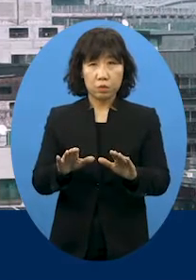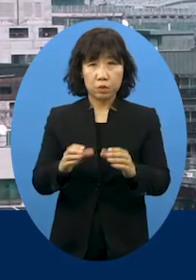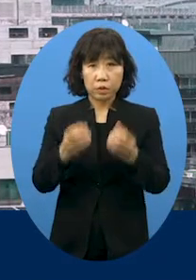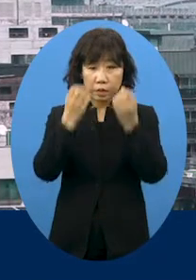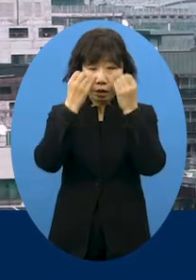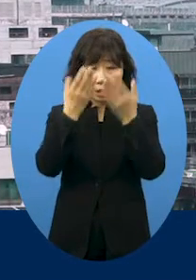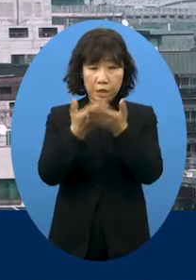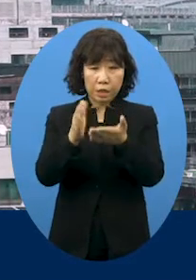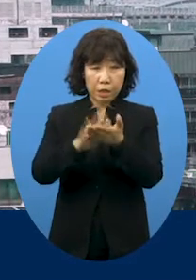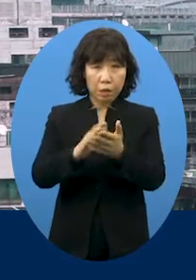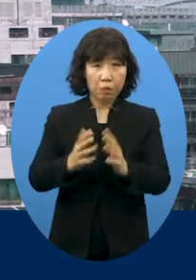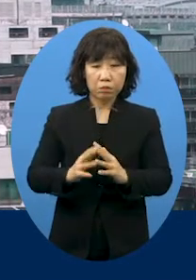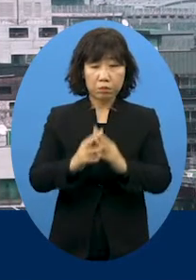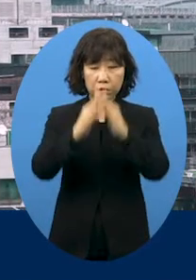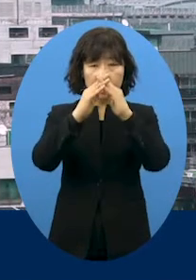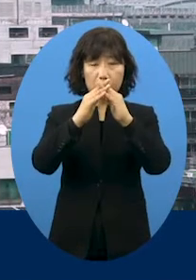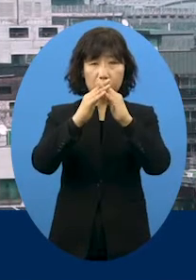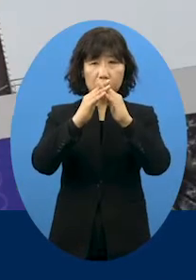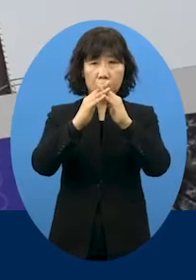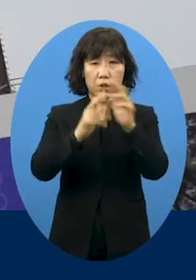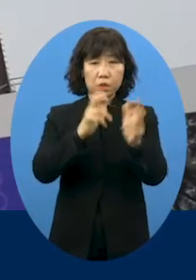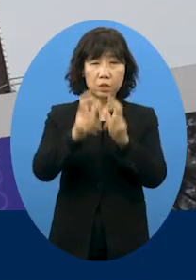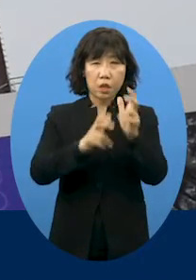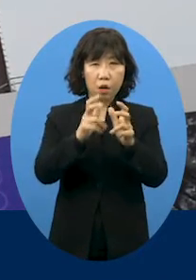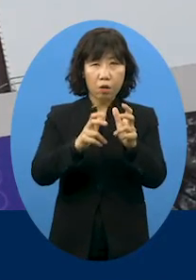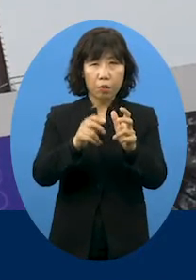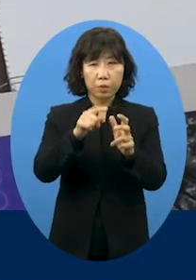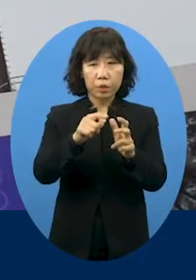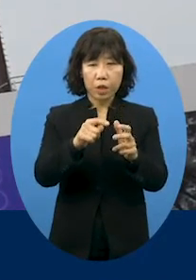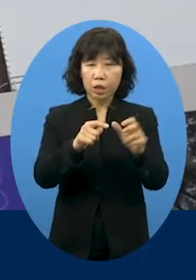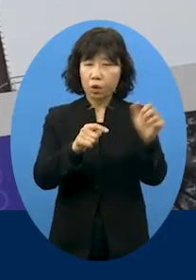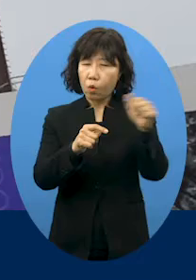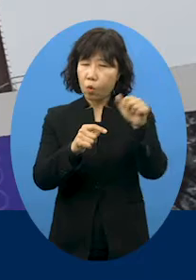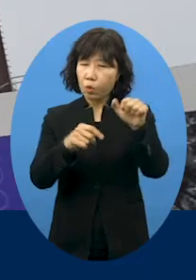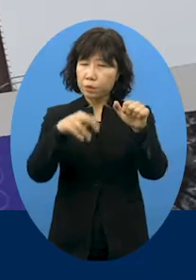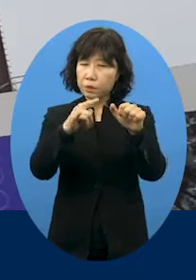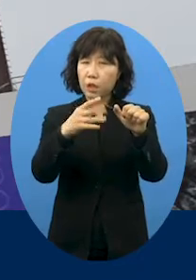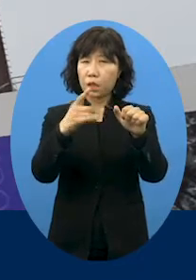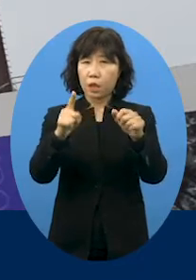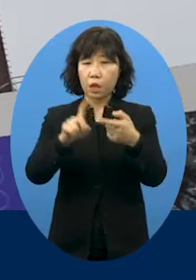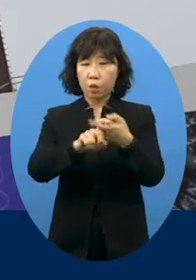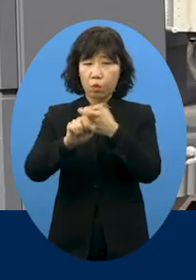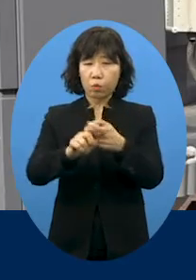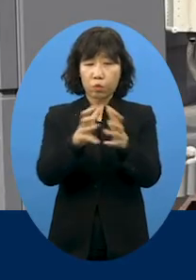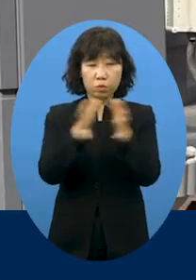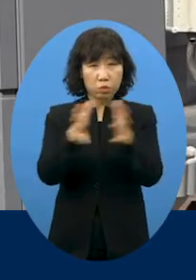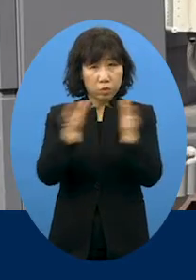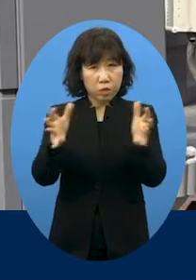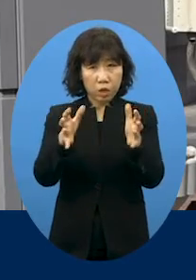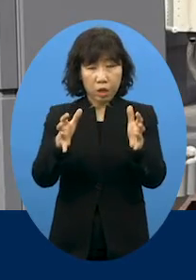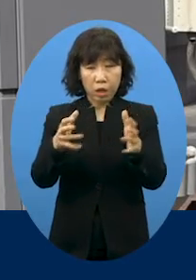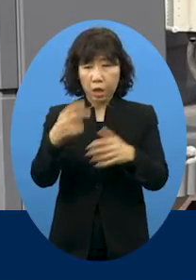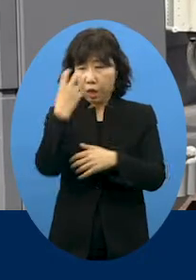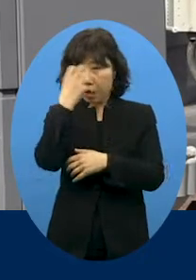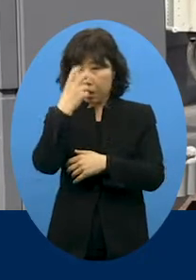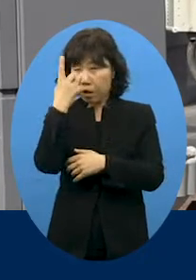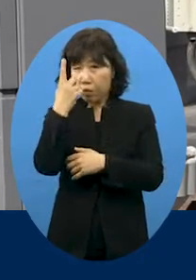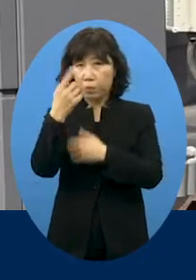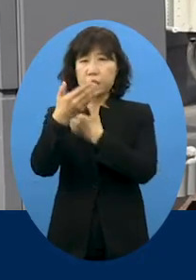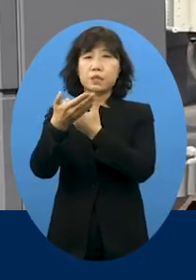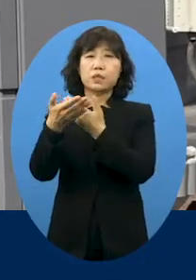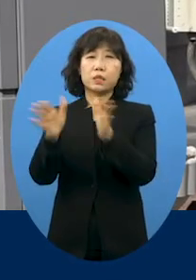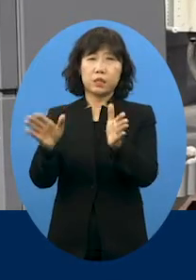재개발 재건축사업 등 주택 건설 사업으로 건립되는 50세 대 이상 공동주택 미의 경비실에 준공 시까지